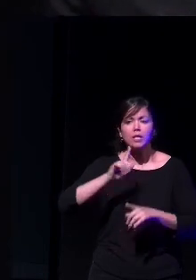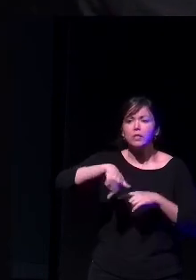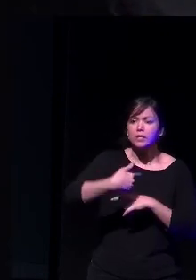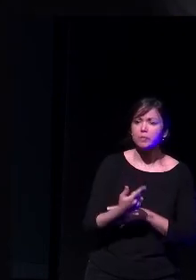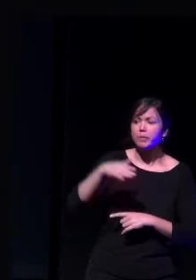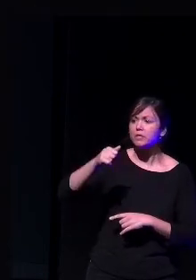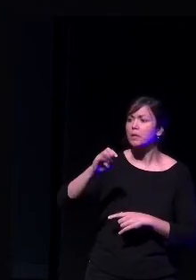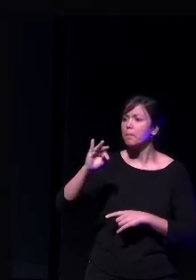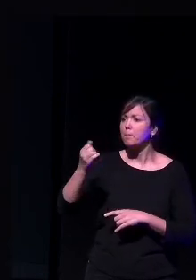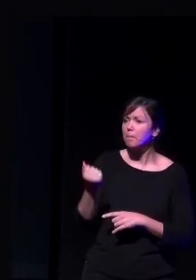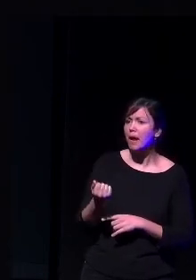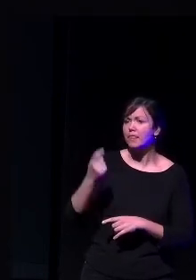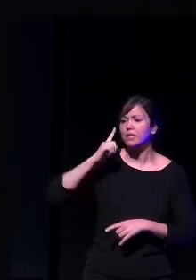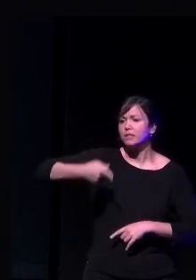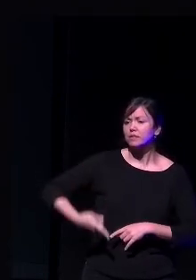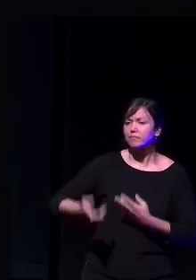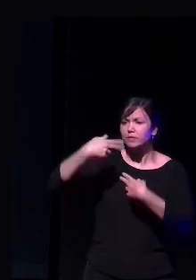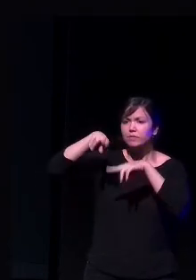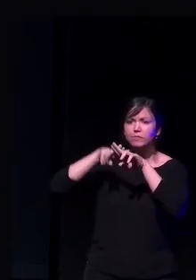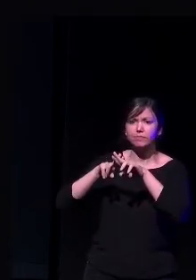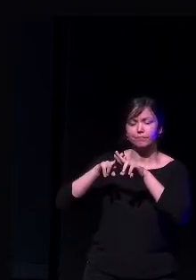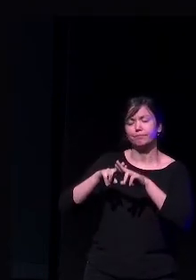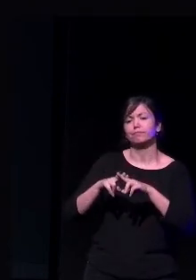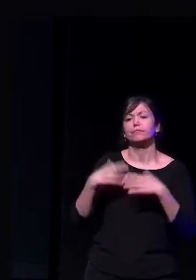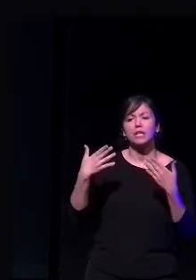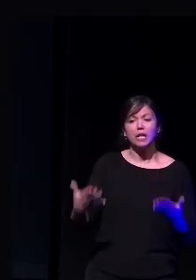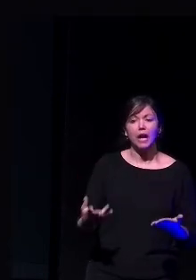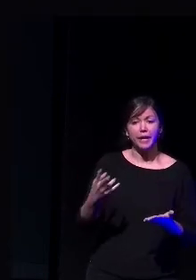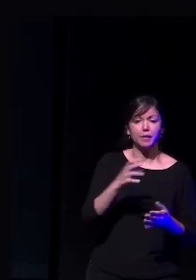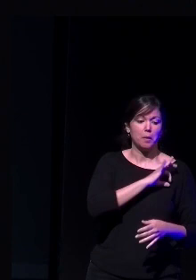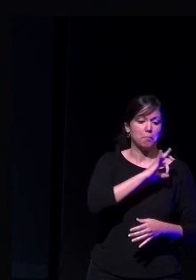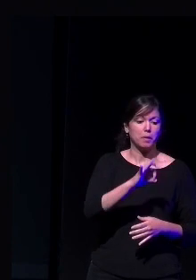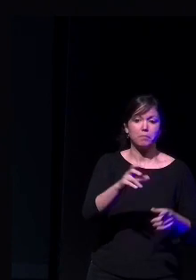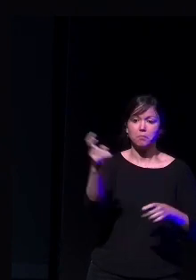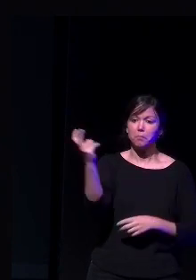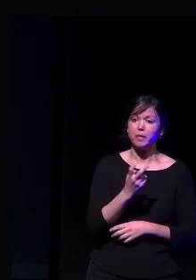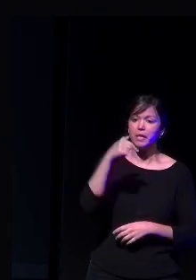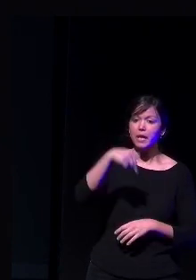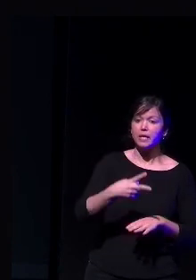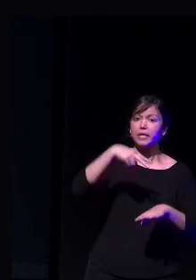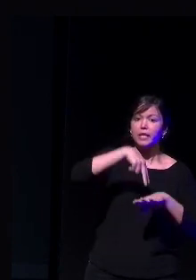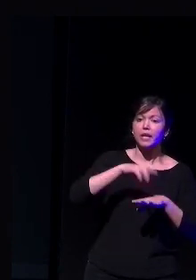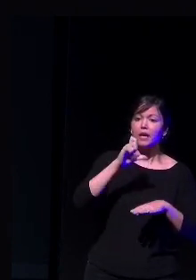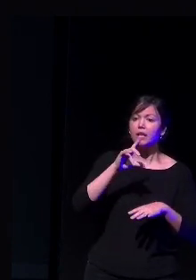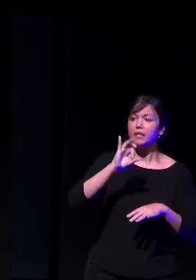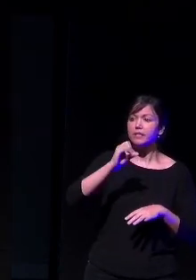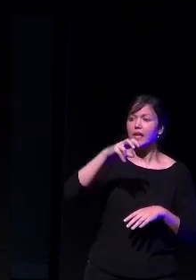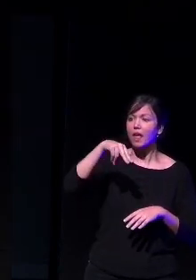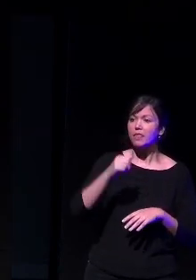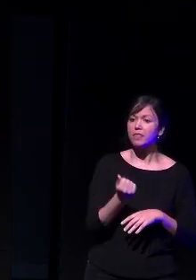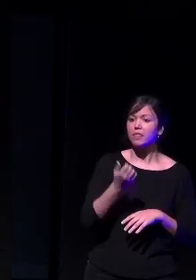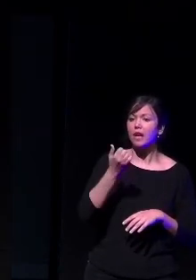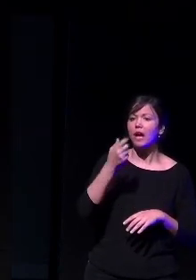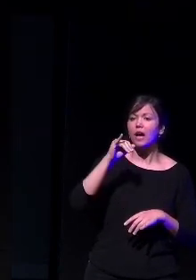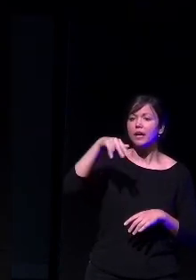Domènech, directora general de Turisme de la Generalitat de Catalunya. Recullen el premi Gemma Aymerich, Elisenda Giró, Erika López i